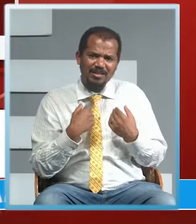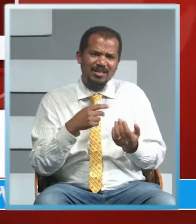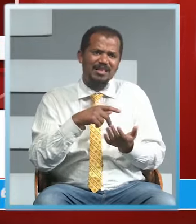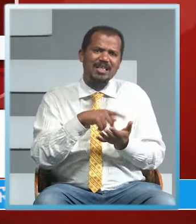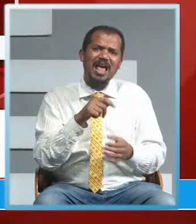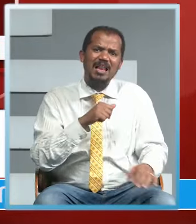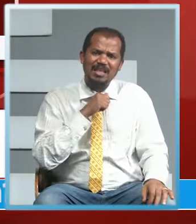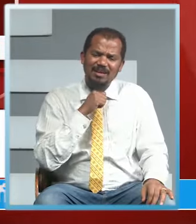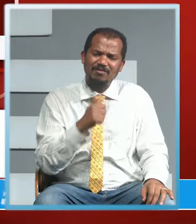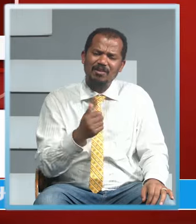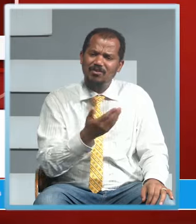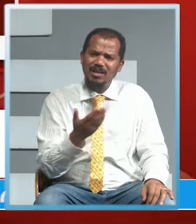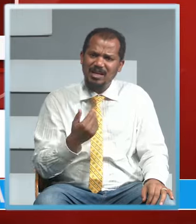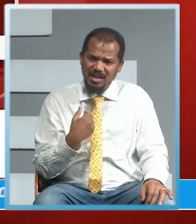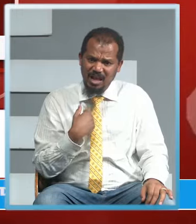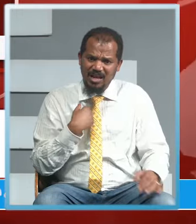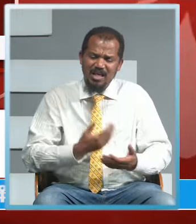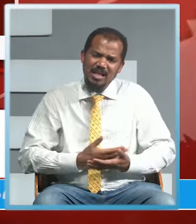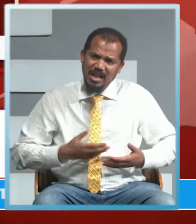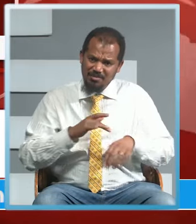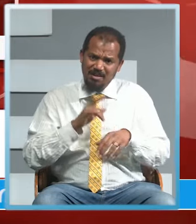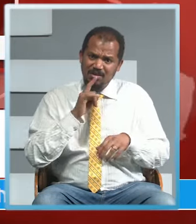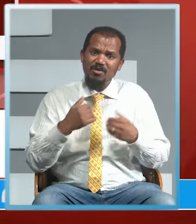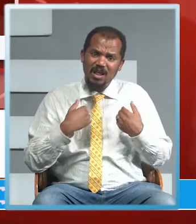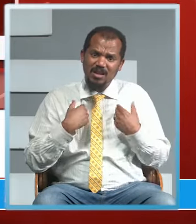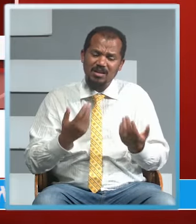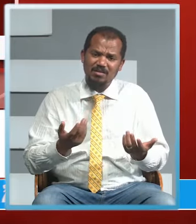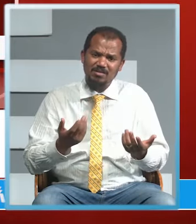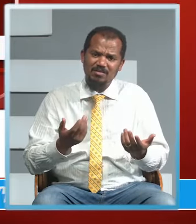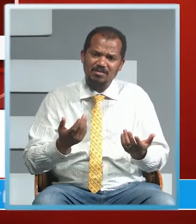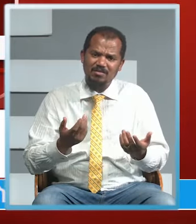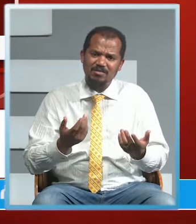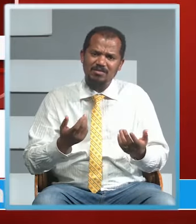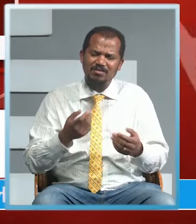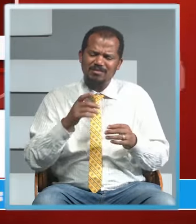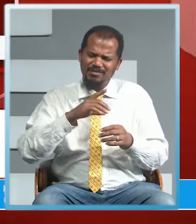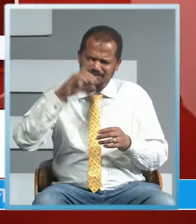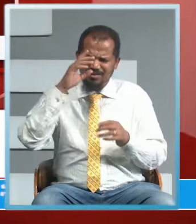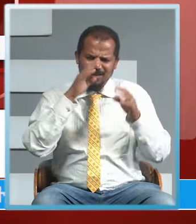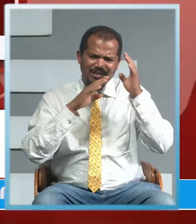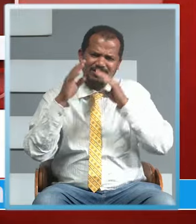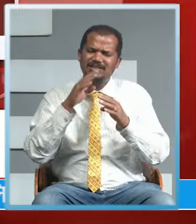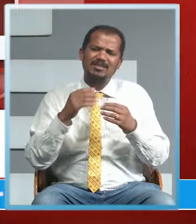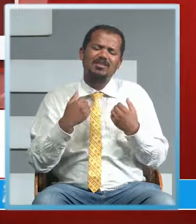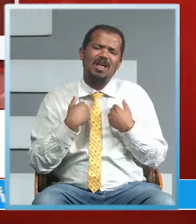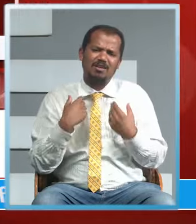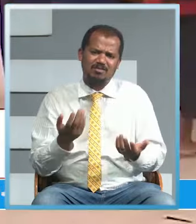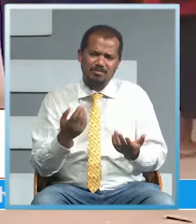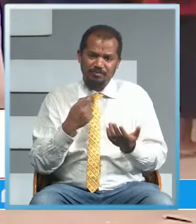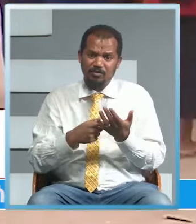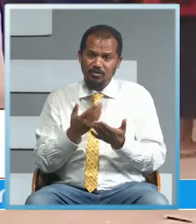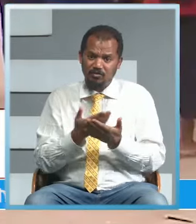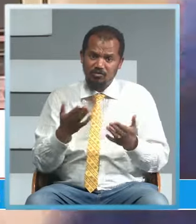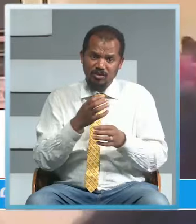አጥተን ያልከፈልነውን ደግሞ ሊሰጥ ማልቻሉ፣ ስለዚህ እኛ ረሀብ ላይ ያሉት ቤታችንም ረሀብ ላይ ያሉት ተከላዊ ከፍተኛ ችግር ሊገለጽ የማይችል ችግር ላይ